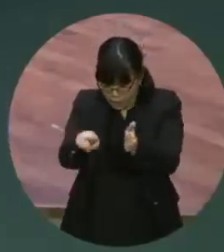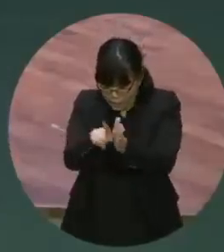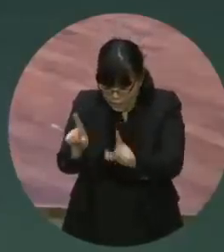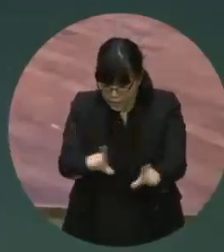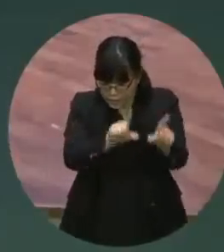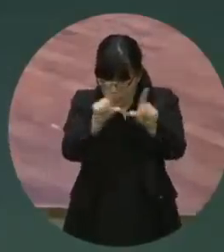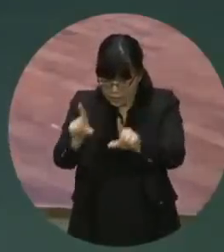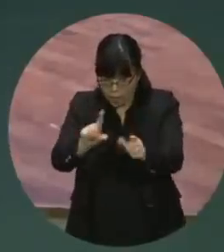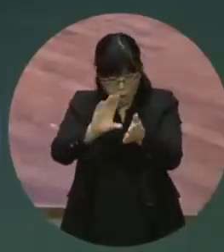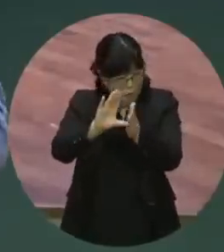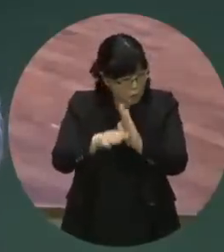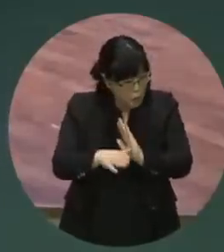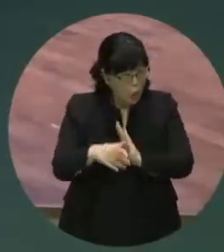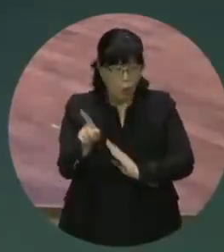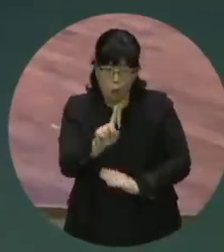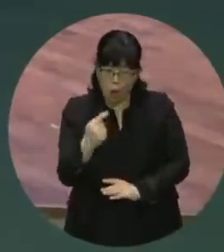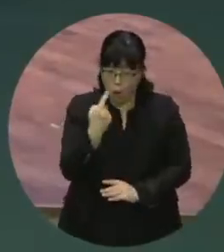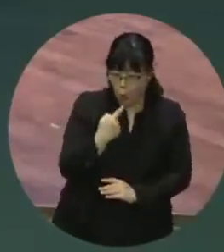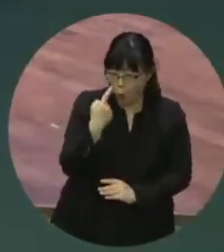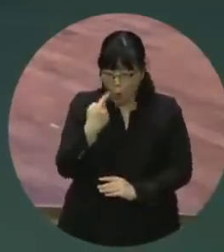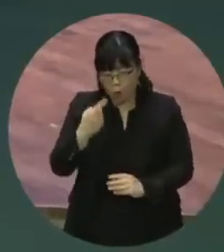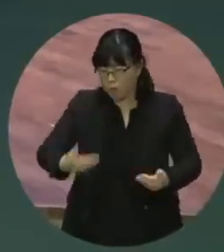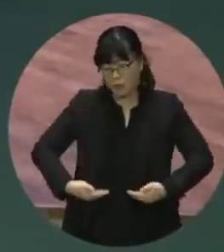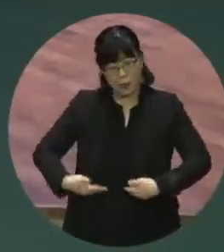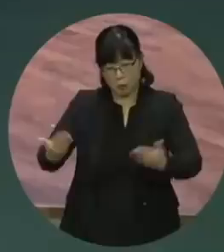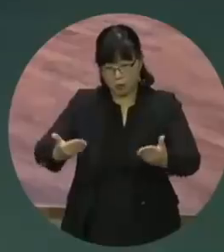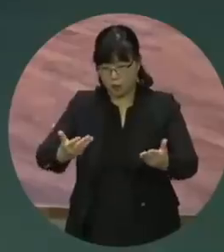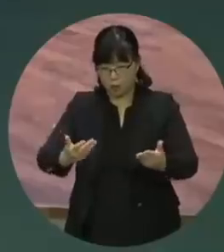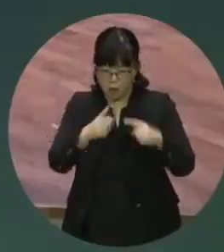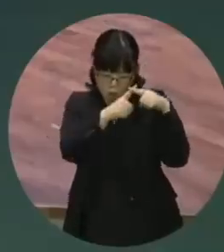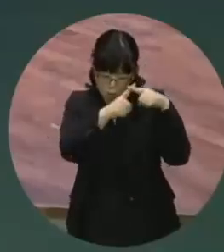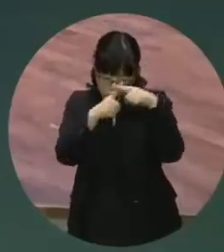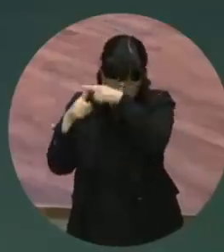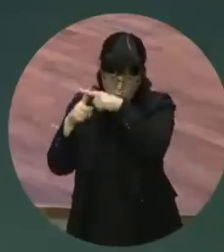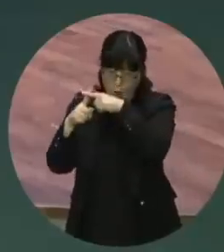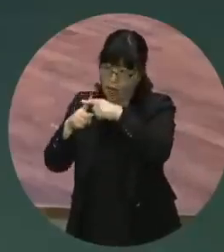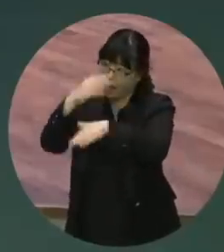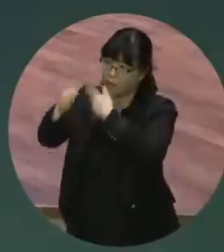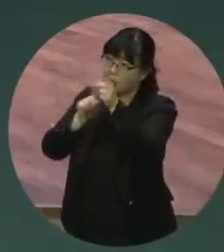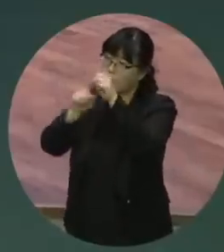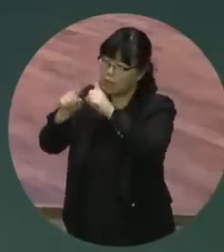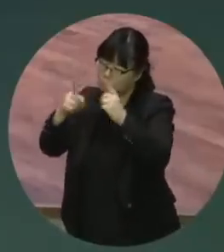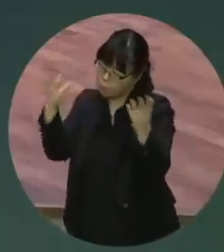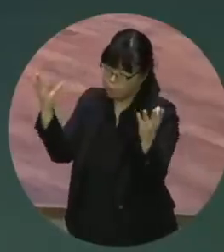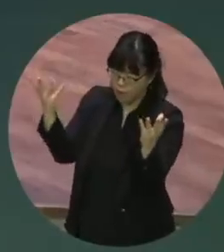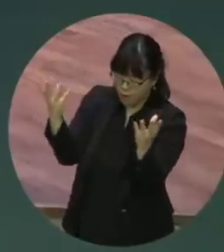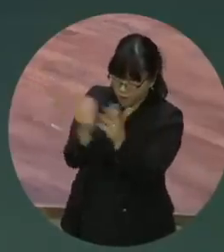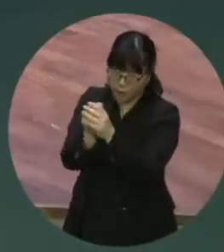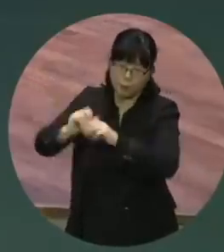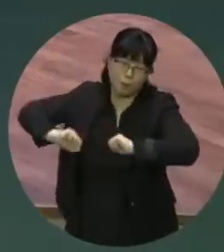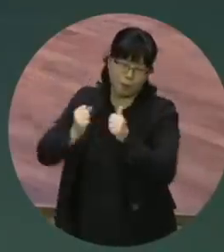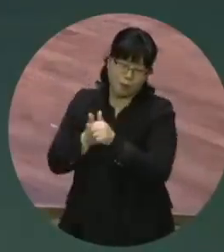이론도 필요 없어요. 하나님의 말씀에 절대 순종하세요. 유대면 그 순종이 아니에요.